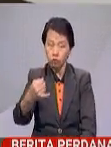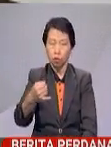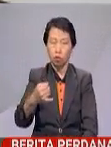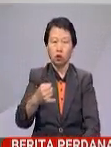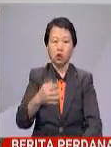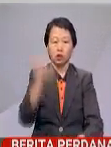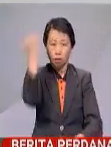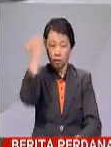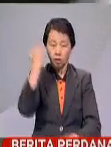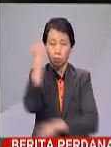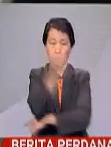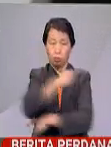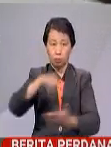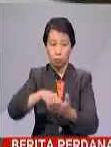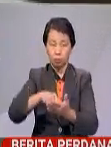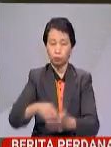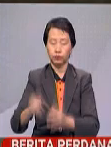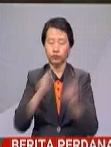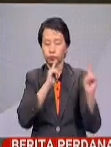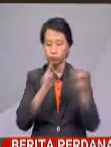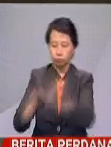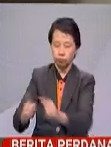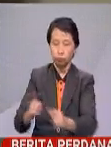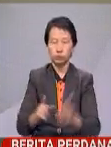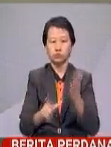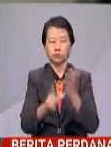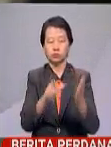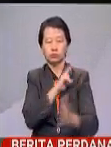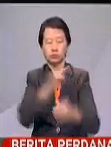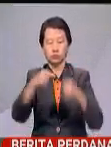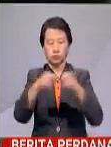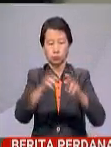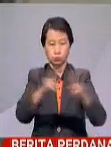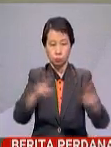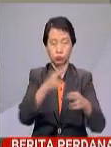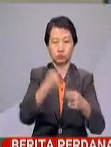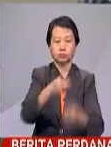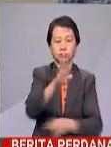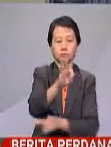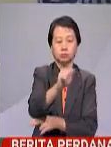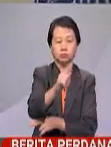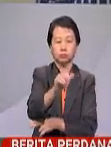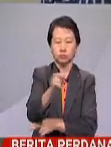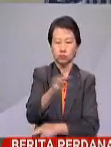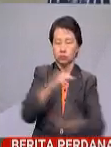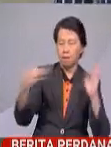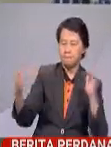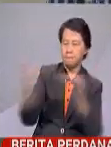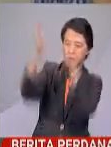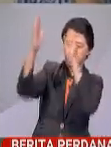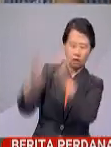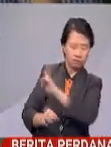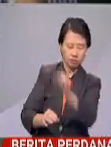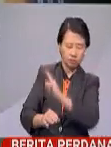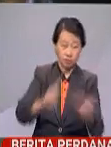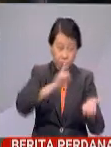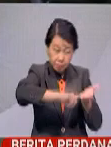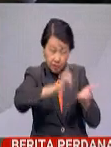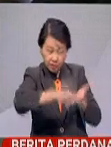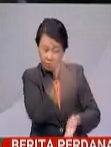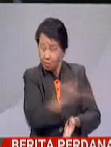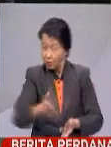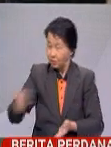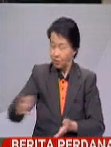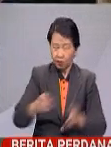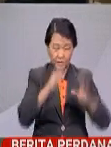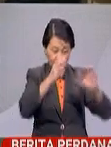Pada prosiding hari ini, pihak responden diketuai Timbalan Pendakwa Raya Fadnin Yusof membantah permohonan untuk memeriksa barangan tersebut